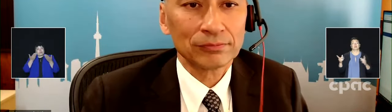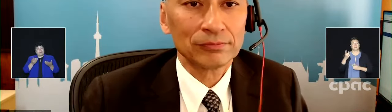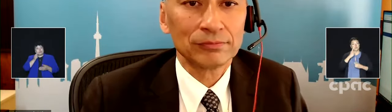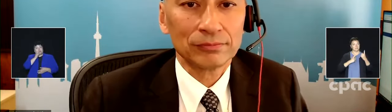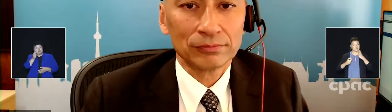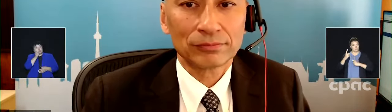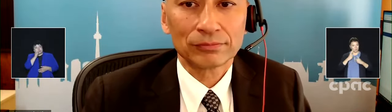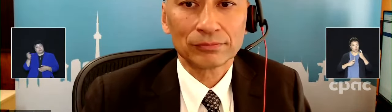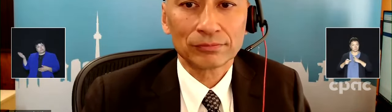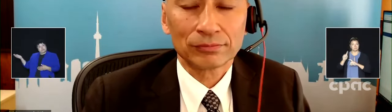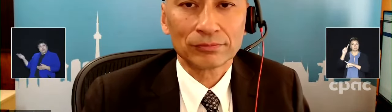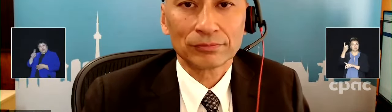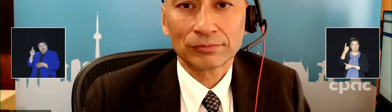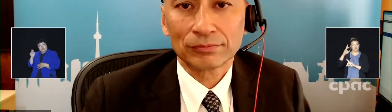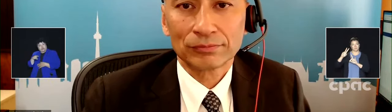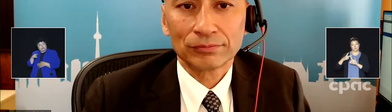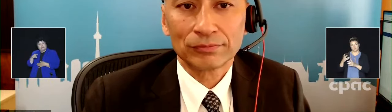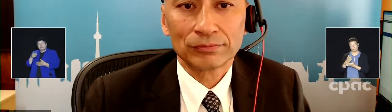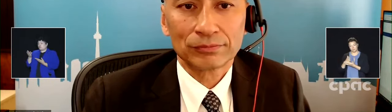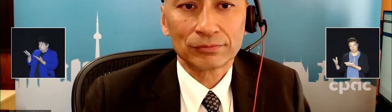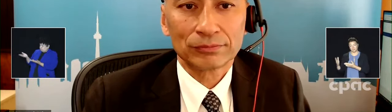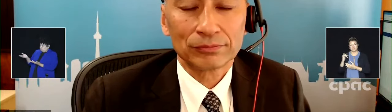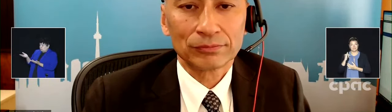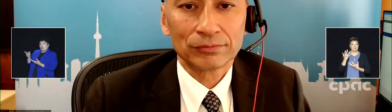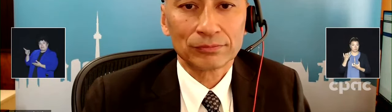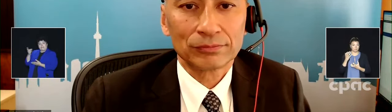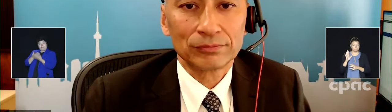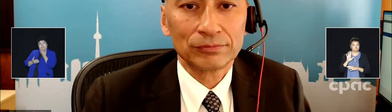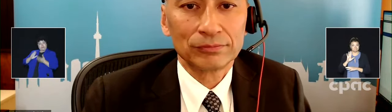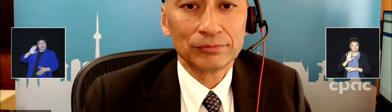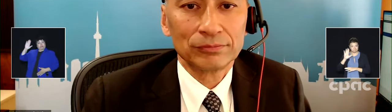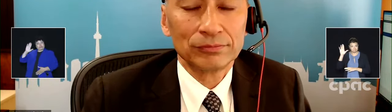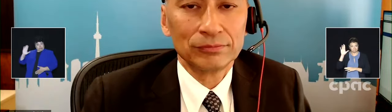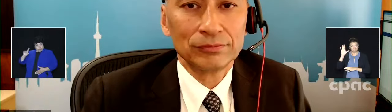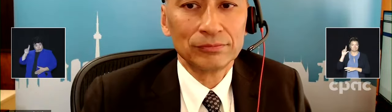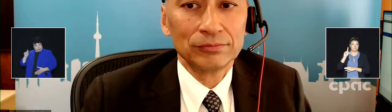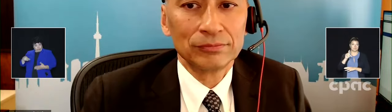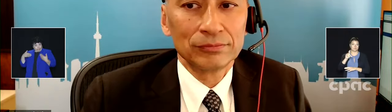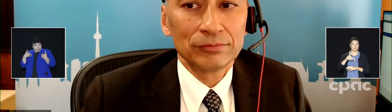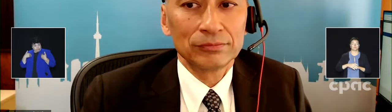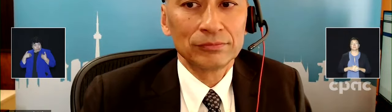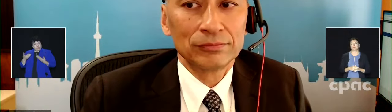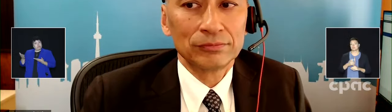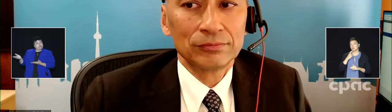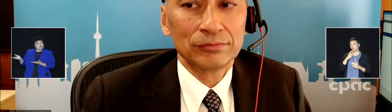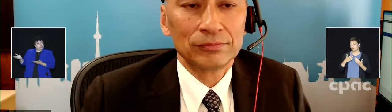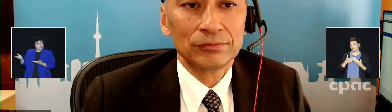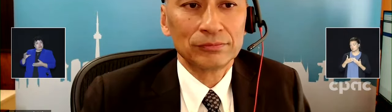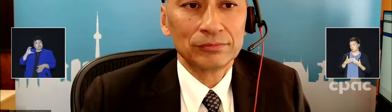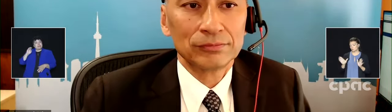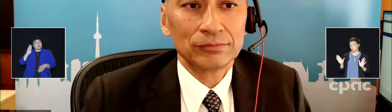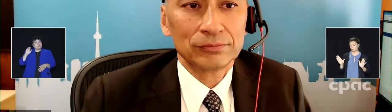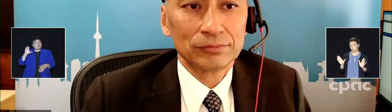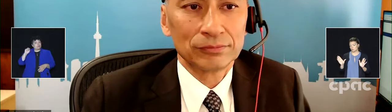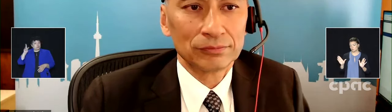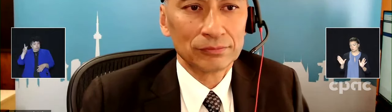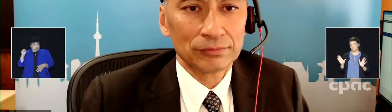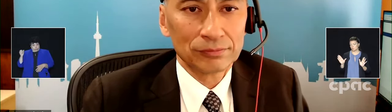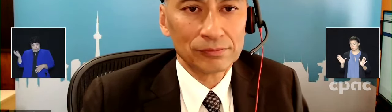votre main si vous voulez poser une question. We will start with Adam Miller from CBC News.